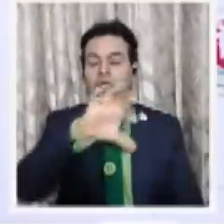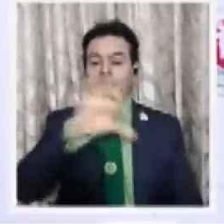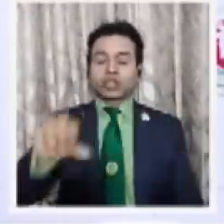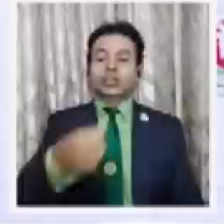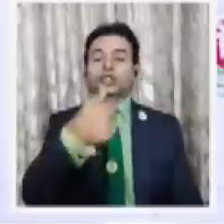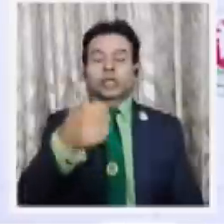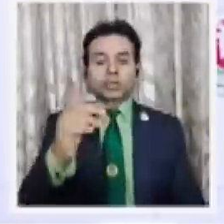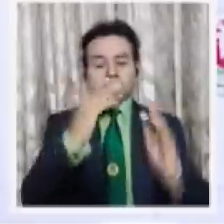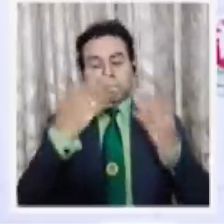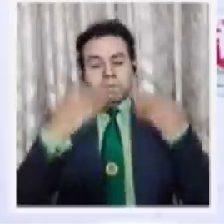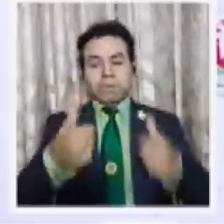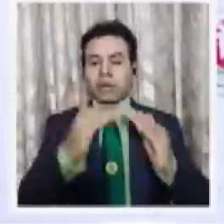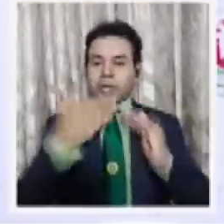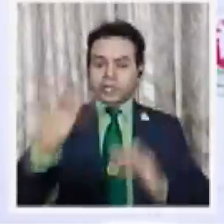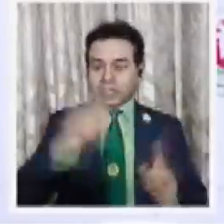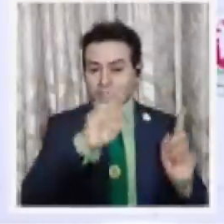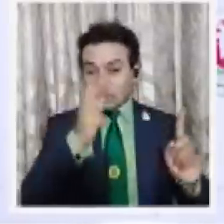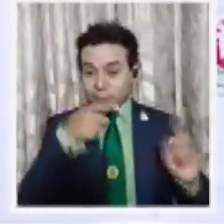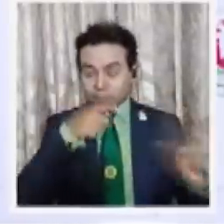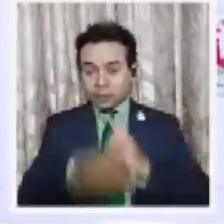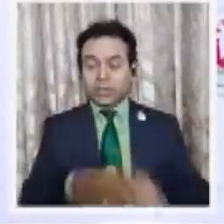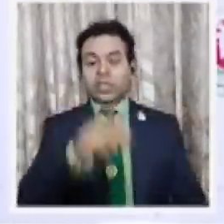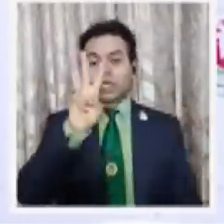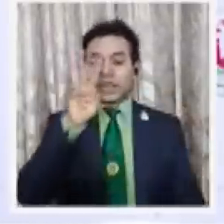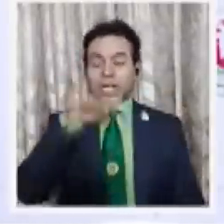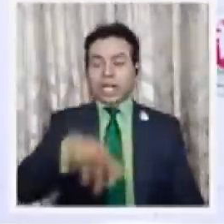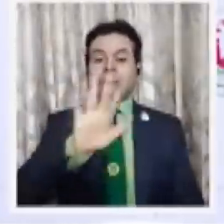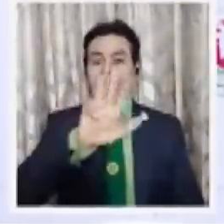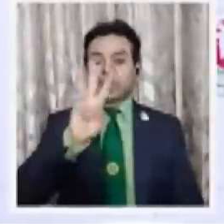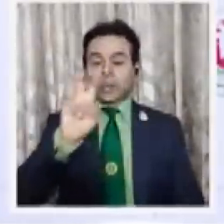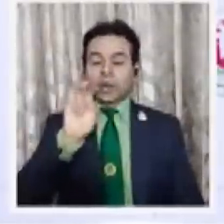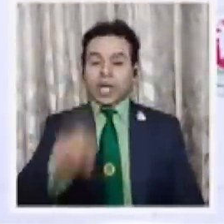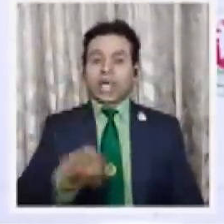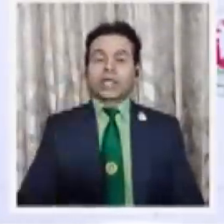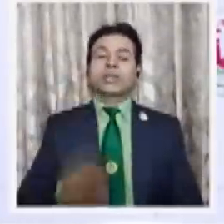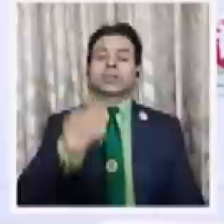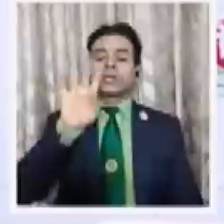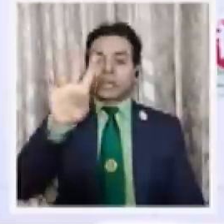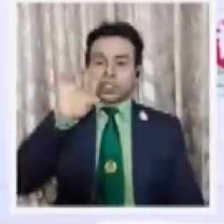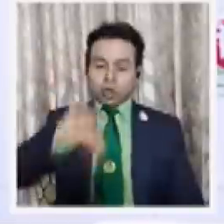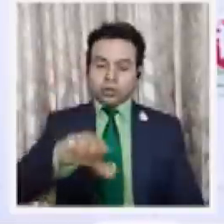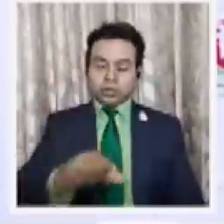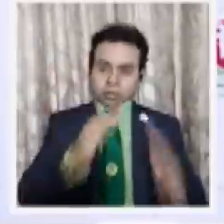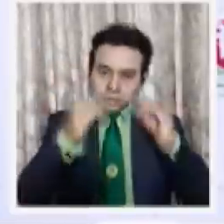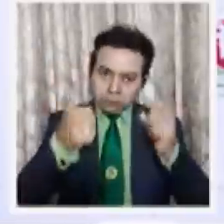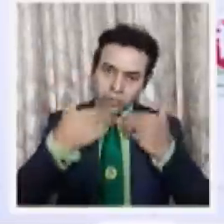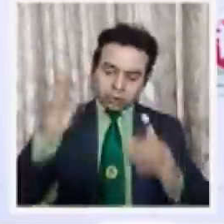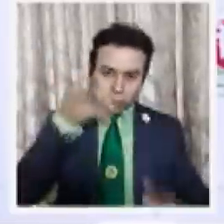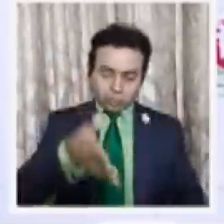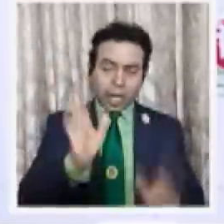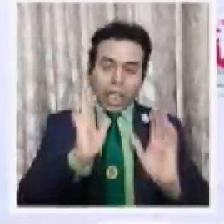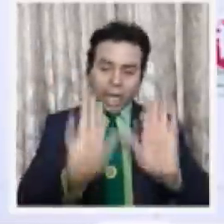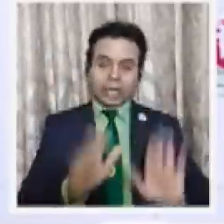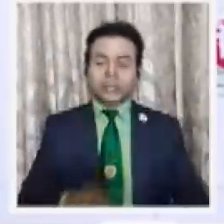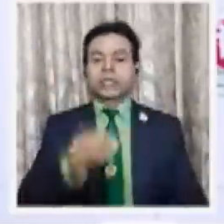412,481 জন। 24 ঘন্টায় কোয়ারেন্টাইন থেকে মুক্ত হয়েছেন 2,906 জন এবং এ পর্যন্ত কোয়ারেন্টাইন থেকে